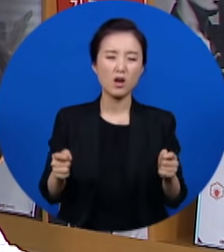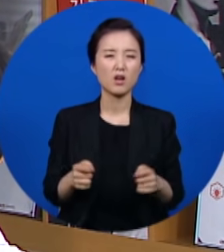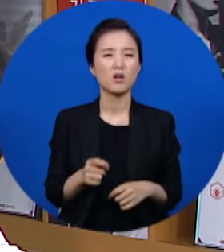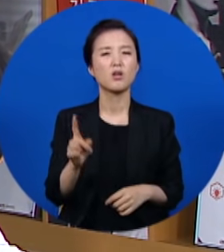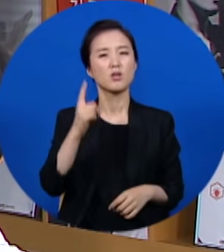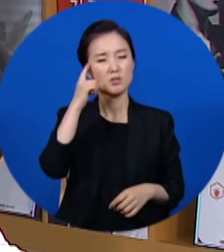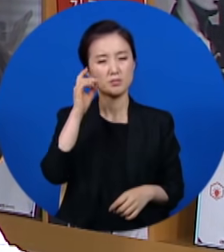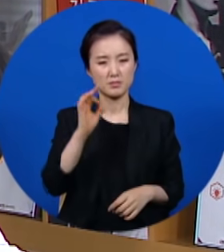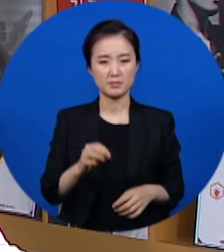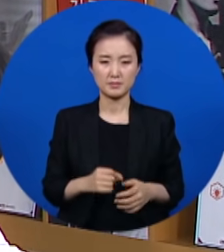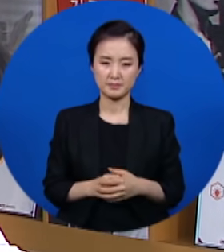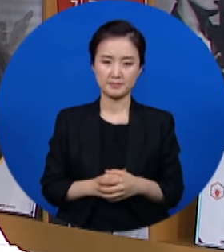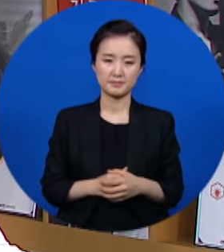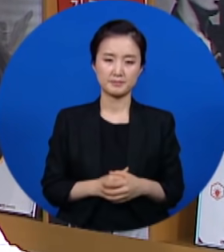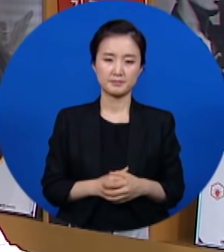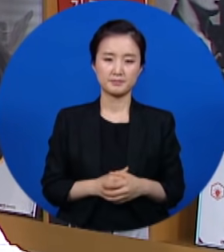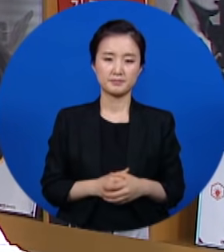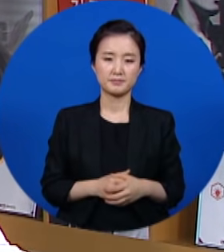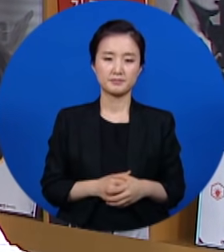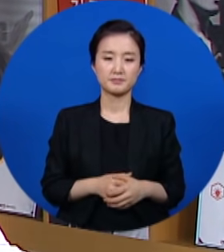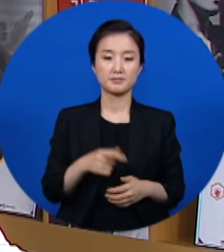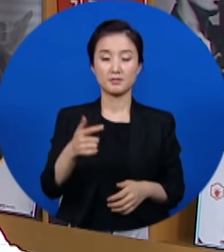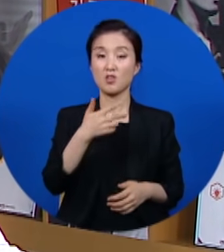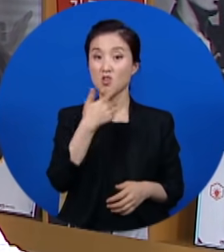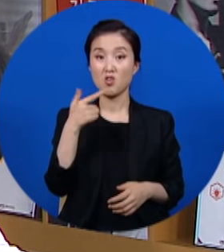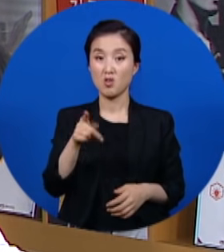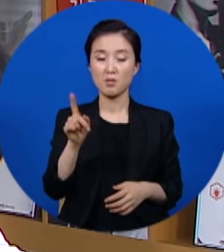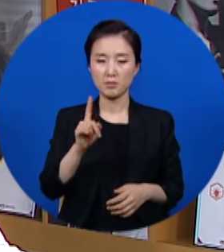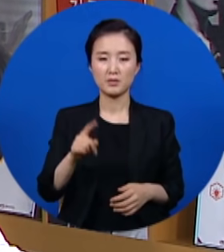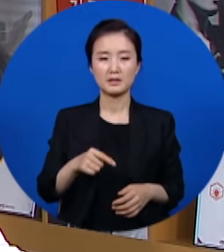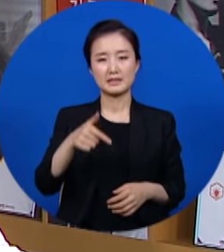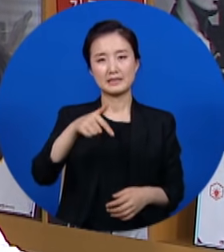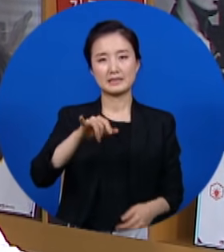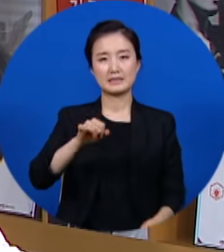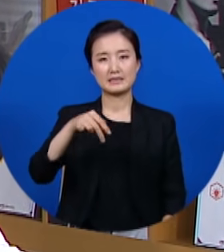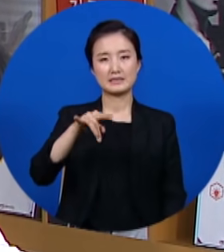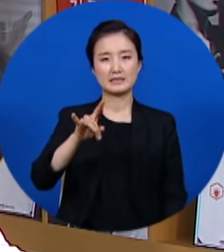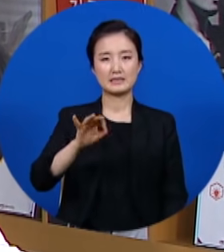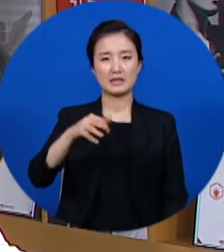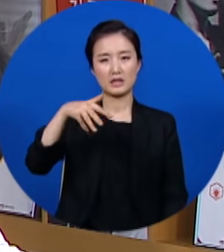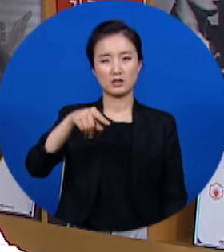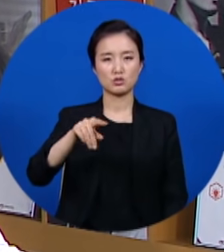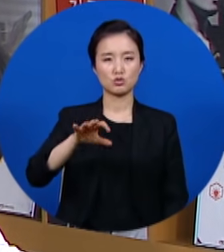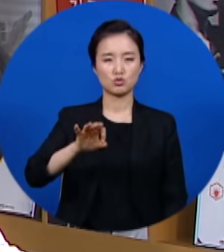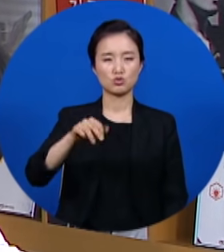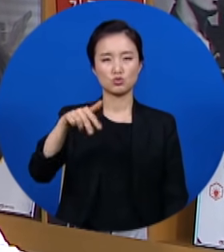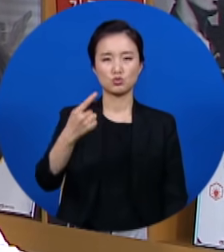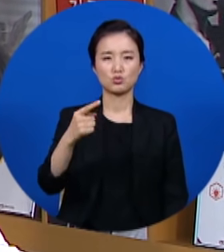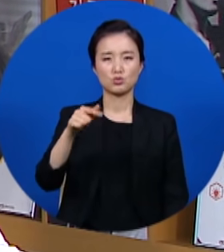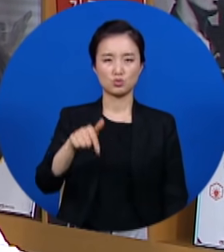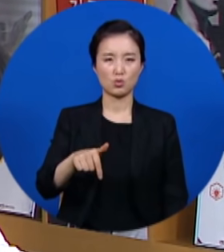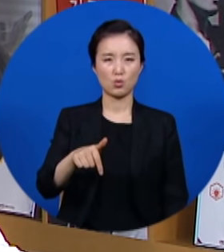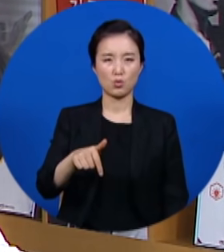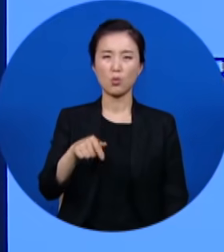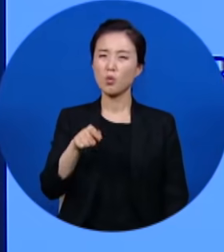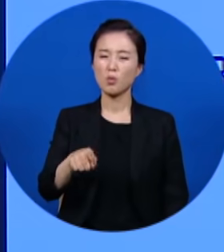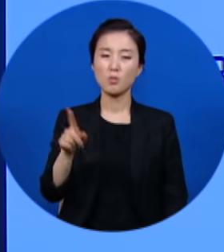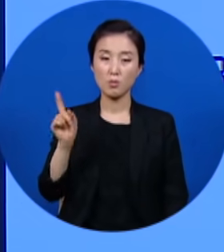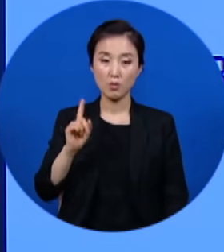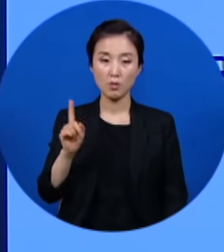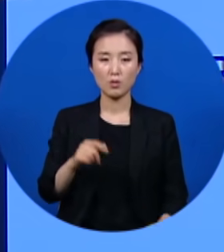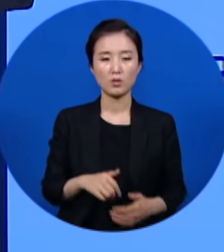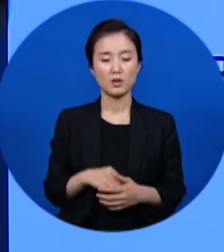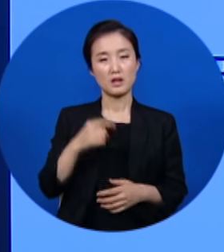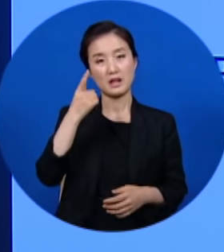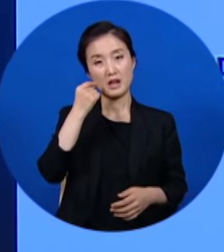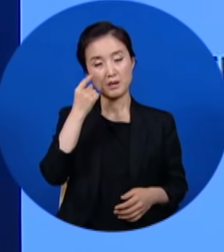글이 나오는데 어려운 나라입니다 번역하면 요 기생충 적 독식 이란 뜻이래요 일본의 35세 에서